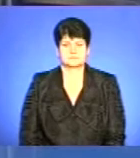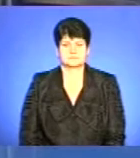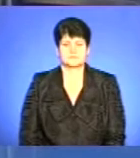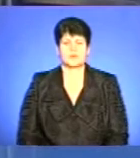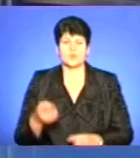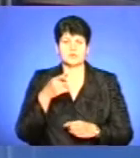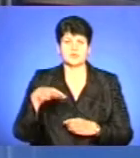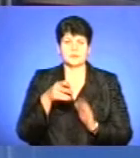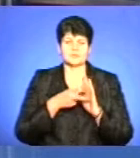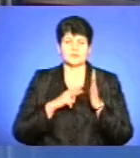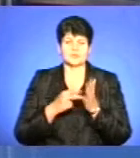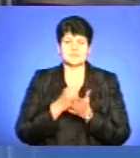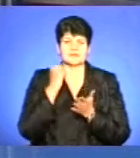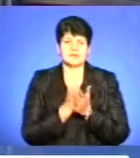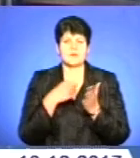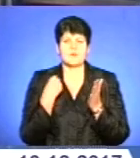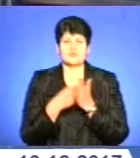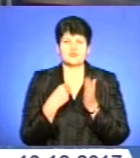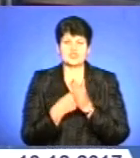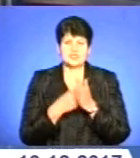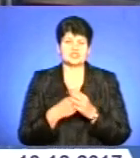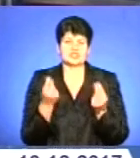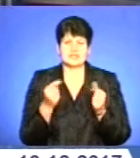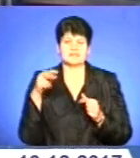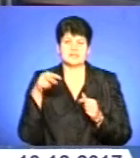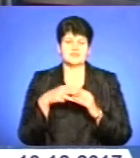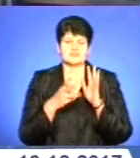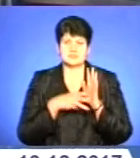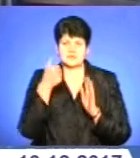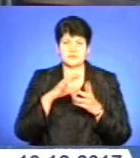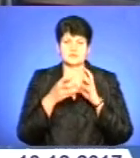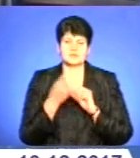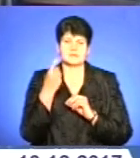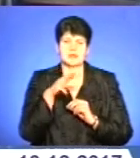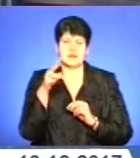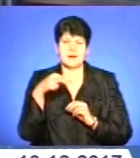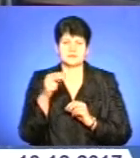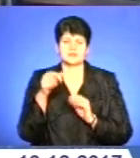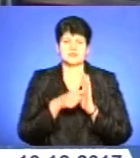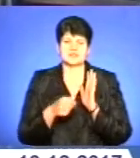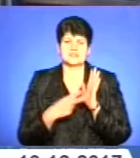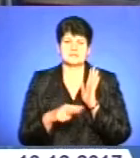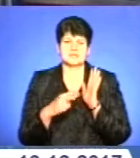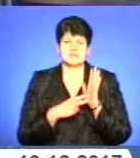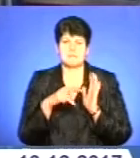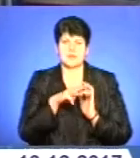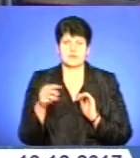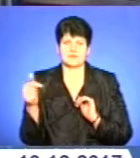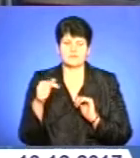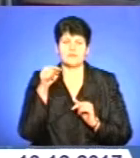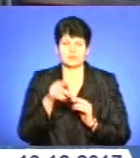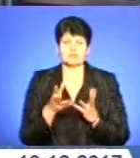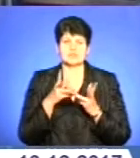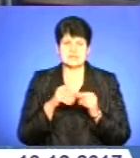У Тернополі планують затвердити бюджет на 2018 рік в сумі 1 мільярд 677 мільйонів гривень. В тому числі загальний